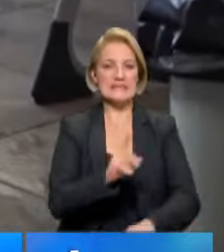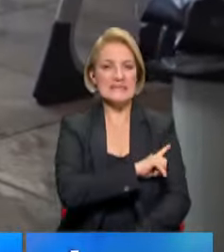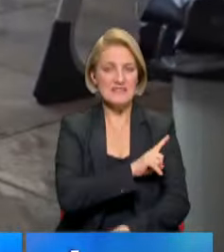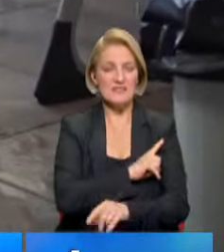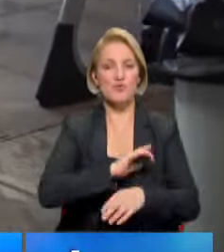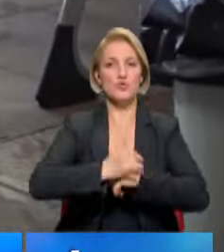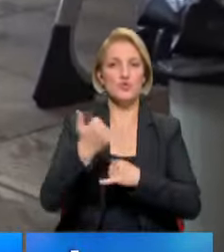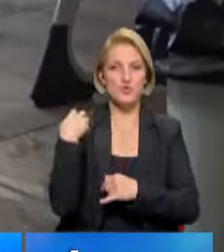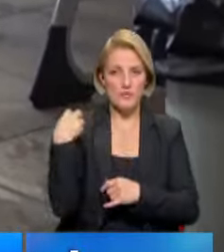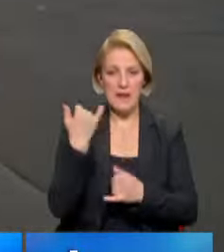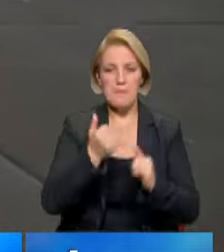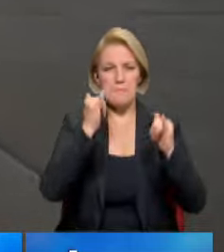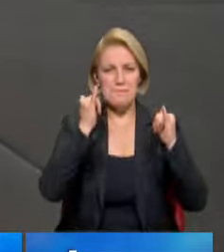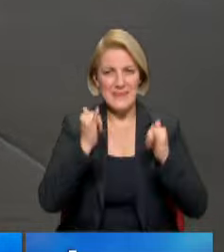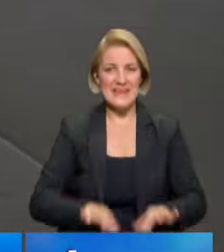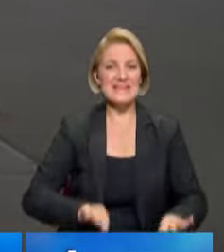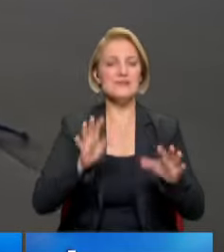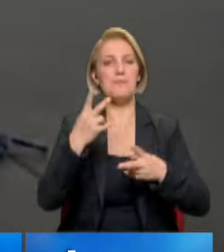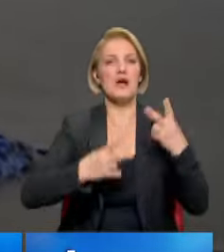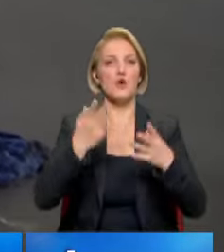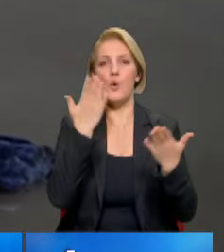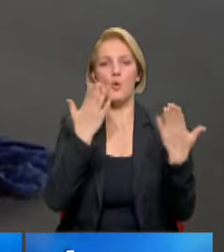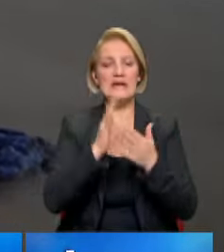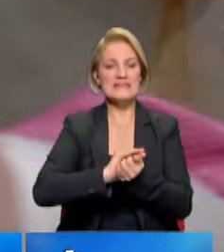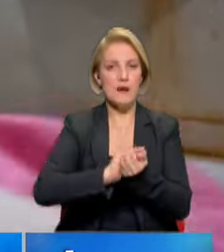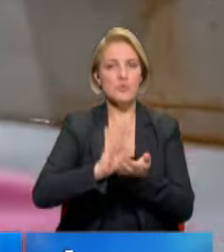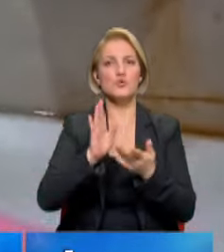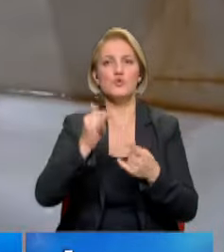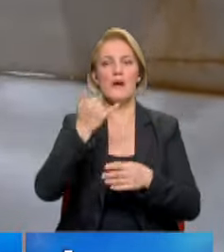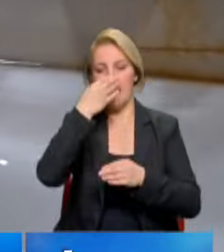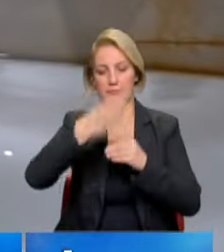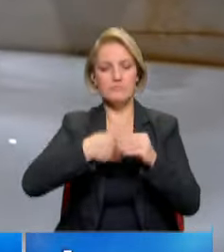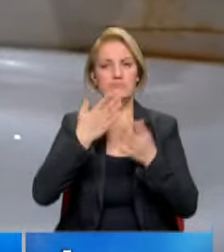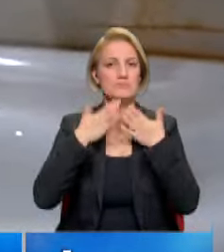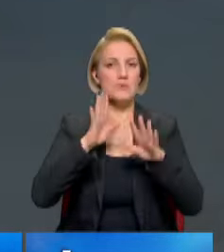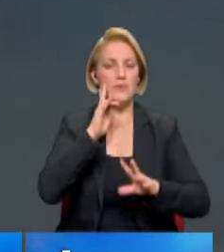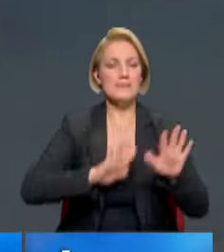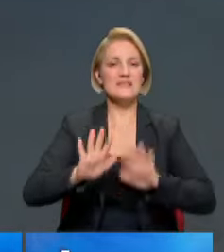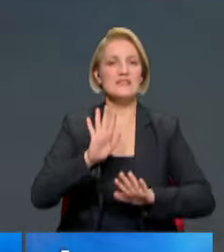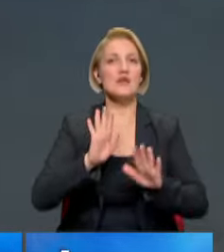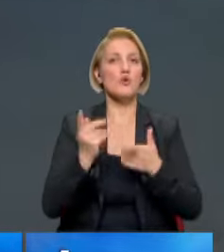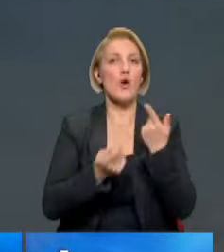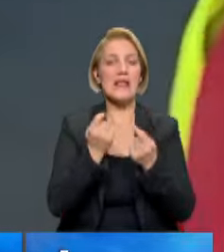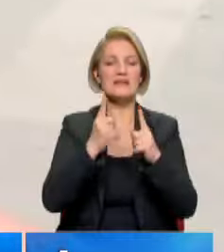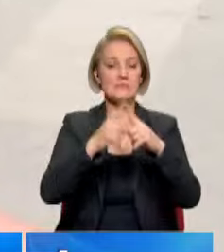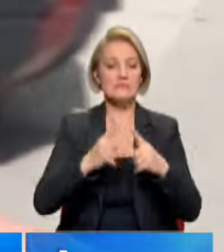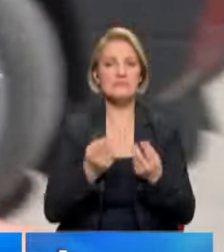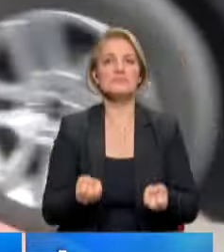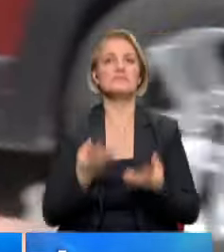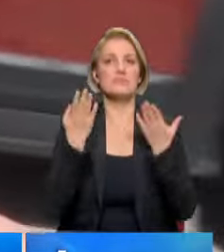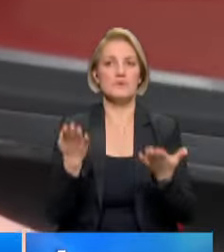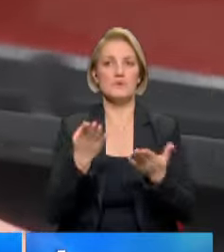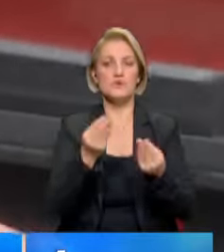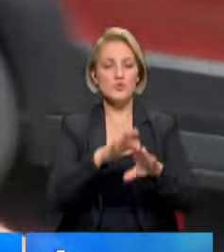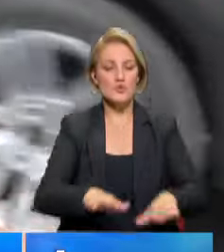lavabolar, tuvaletler kir, pas, toz içinde. Bazı okullarda sabun ve tuvalet kağıdı da yok. Temizlik görevlisi sayısı yetersiz kaldı. Çocuklar